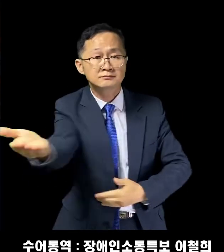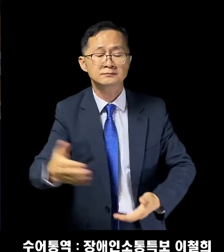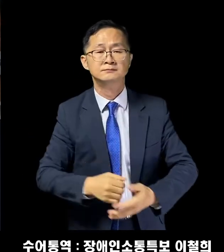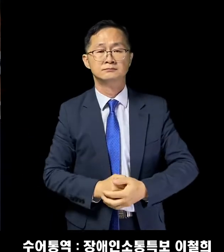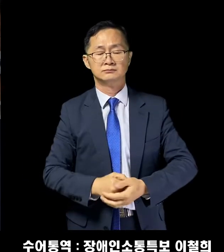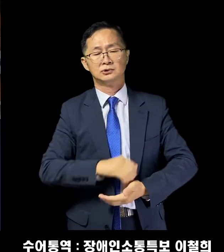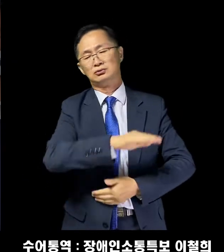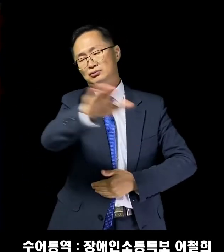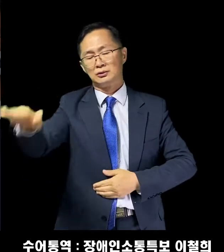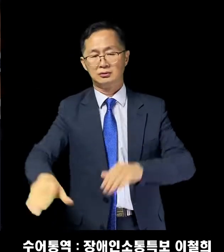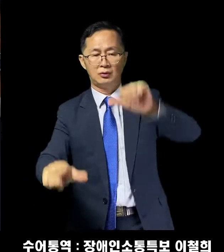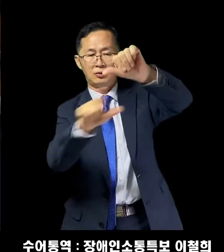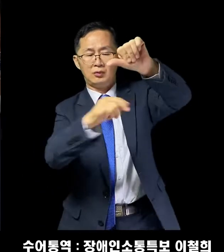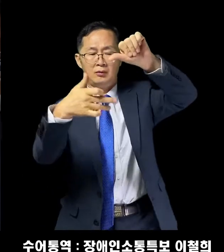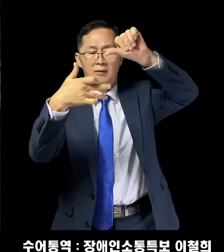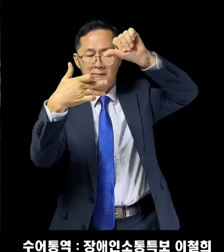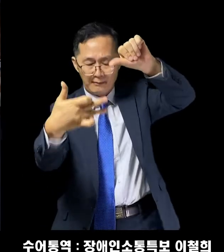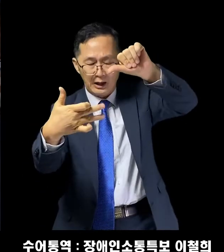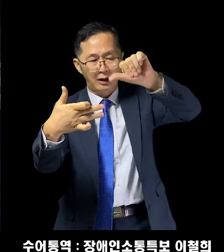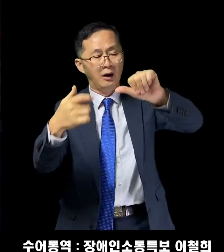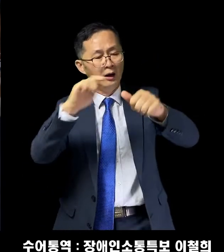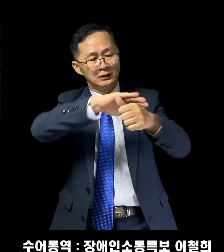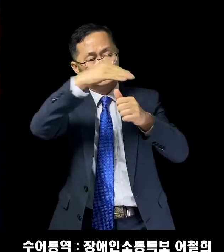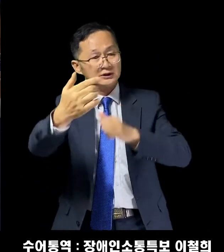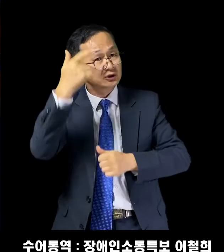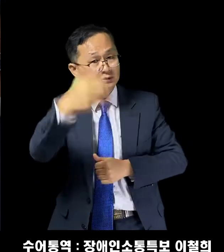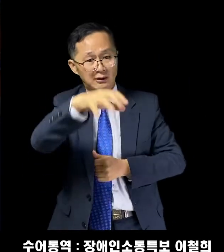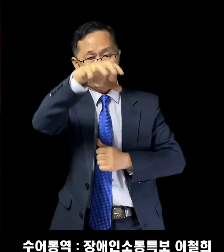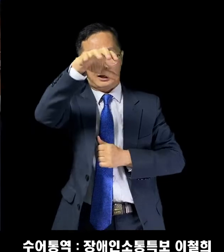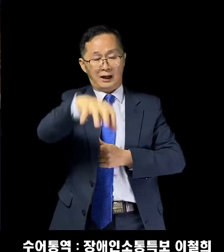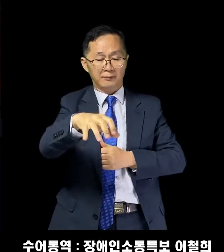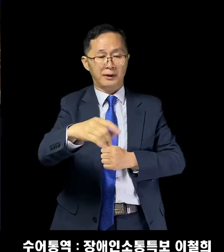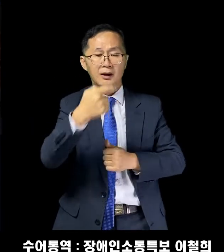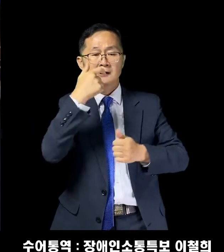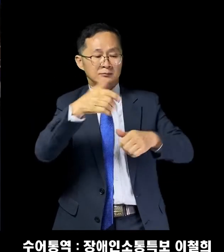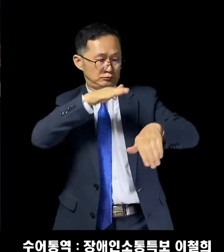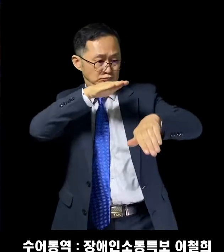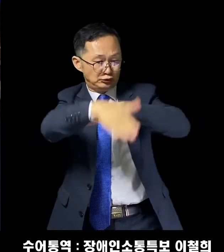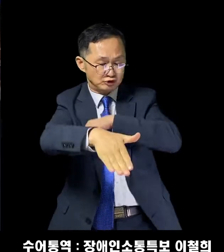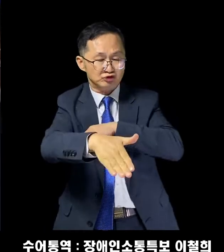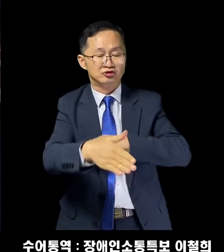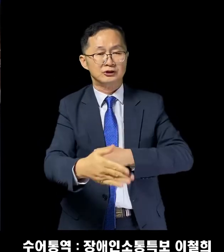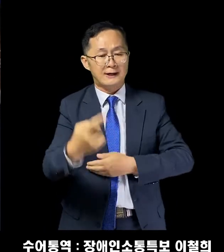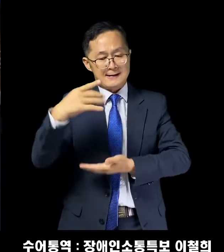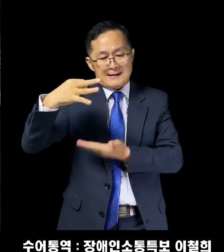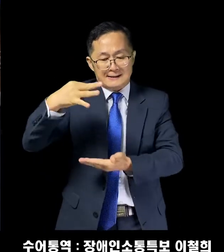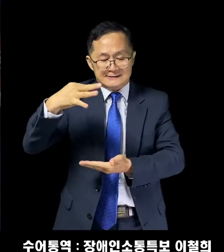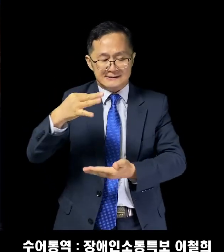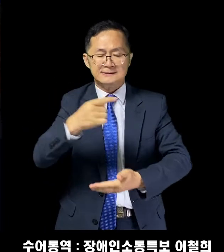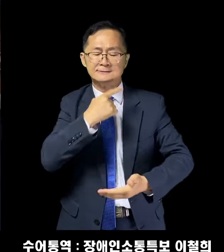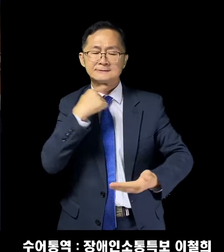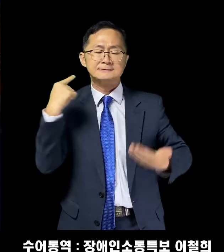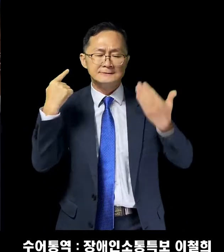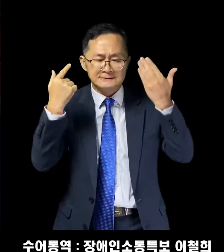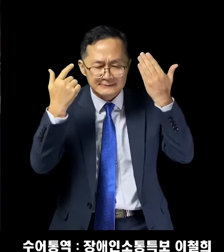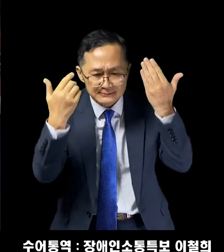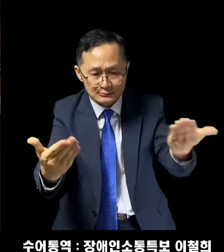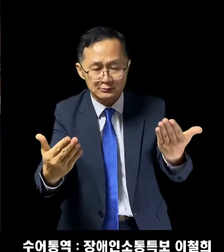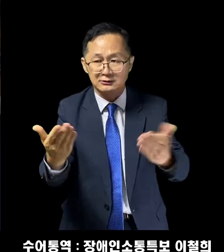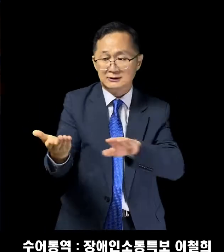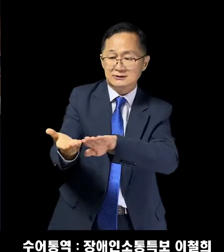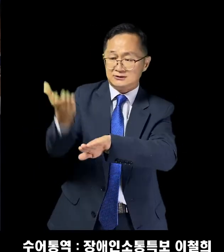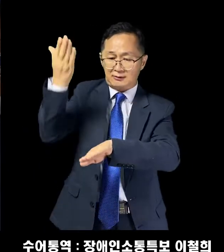.18 영령 앞에 민주주의의 가치를 지키며 희생하고 헌신하셨던 선배 당원들 앞에